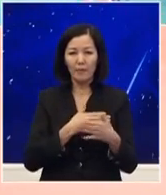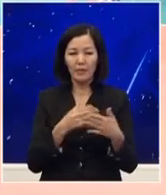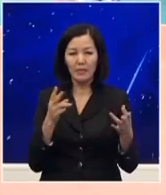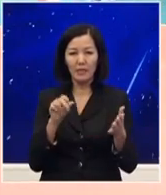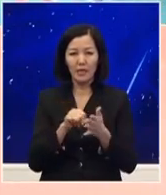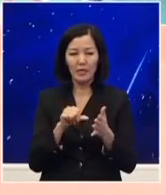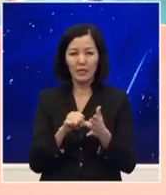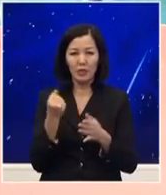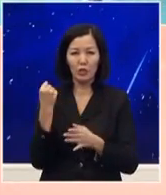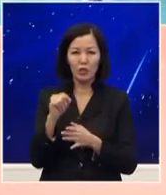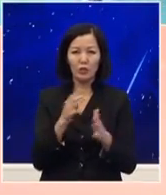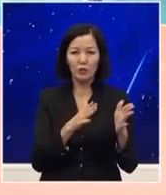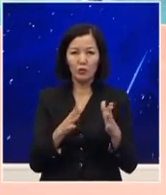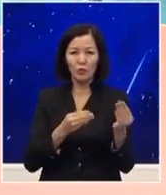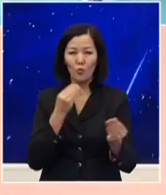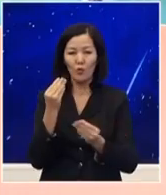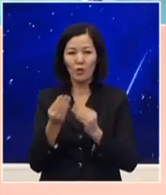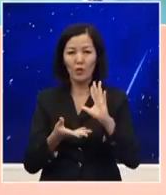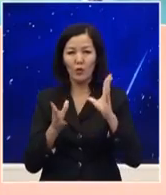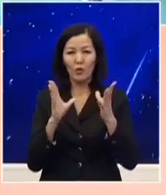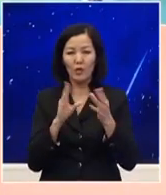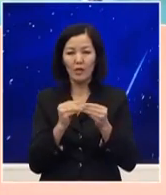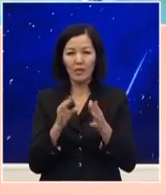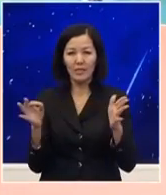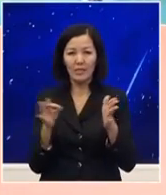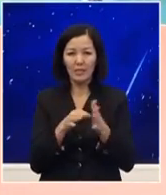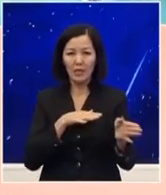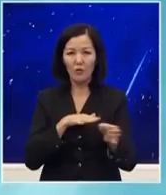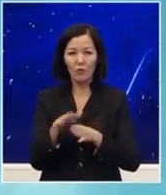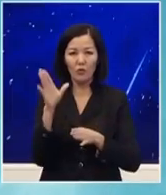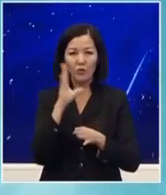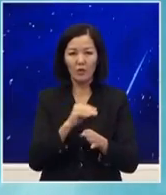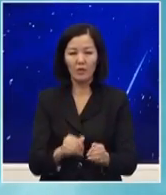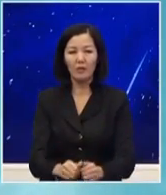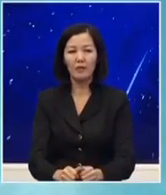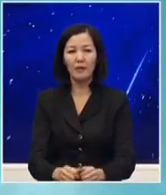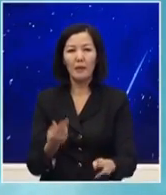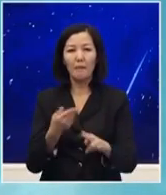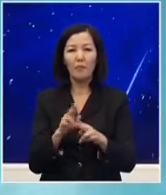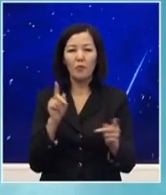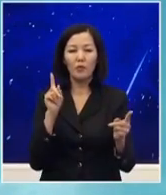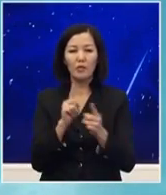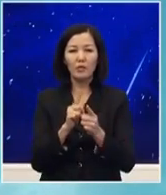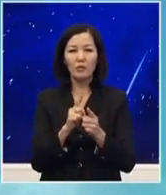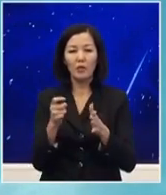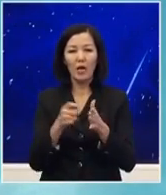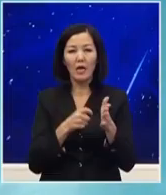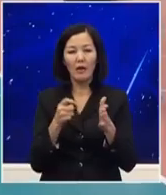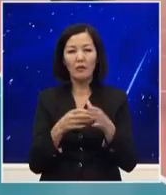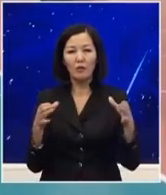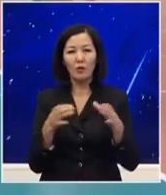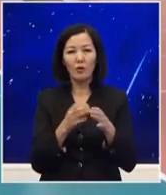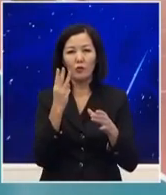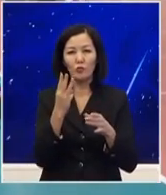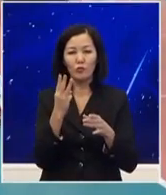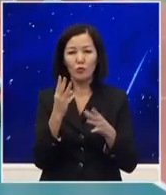да жеңіс үшін жүйелі ойнадық. Соның арқасында мақсатымызға жеттік. Бұл кездесуде Жетісу командасы қарағандылық қыздардан 3 сетте